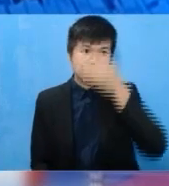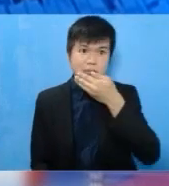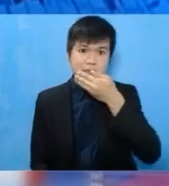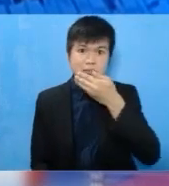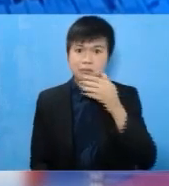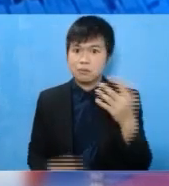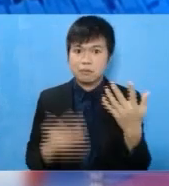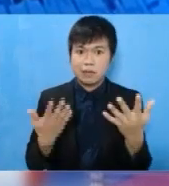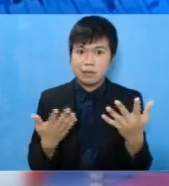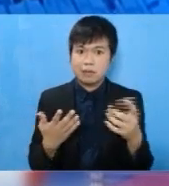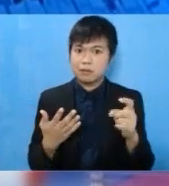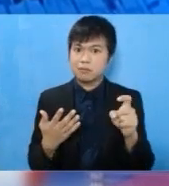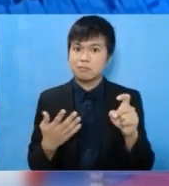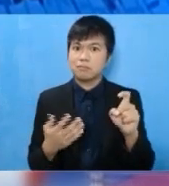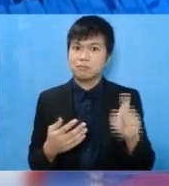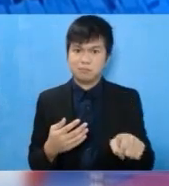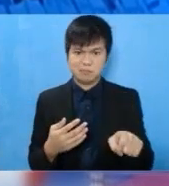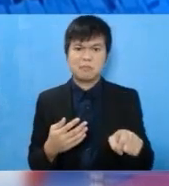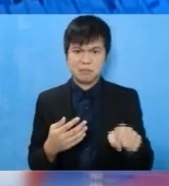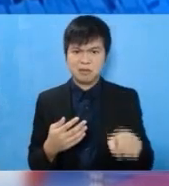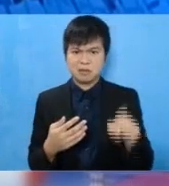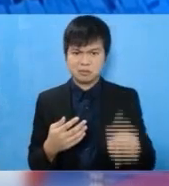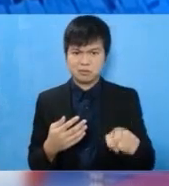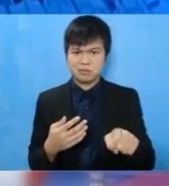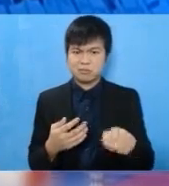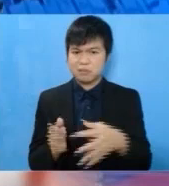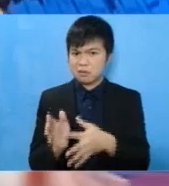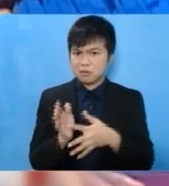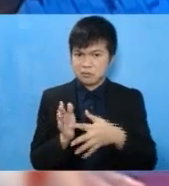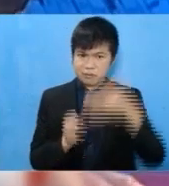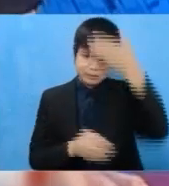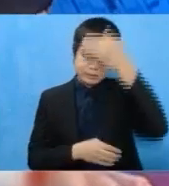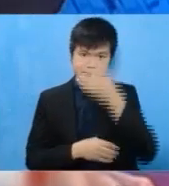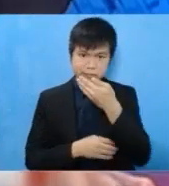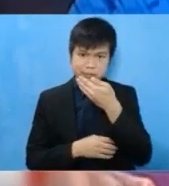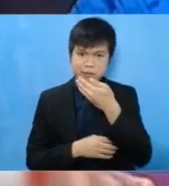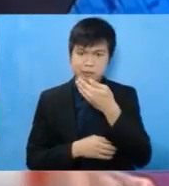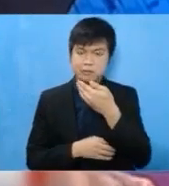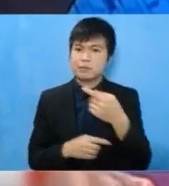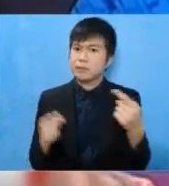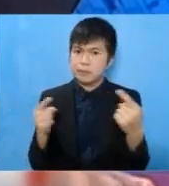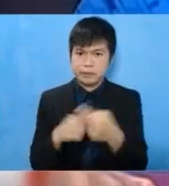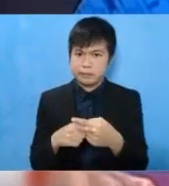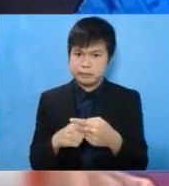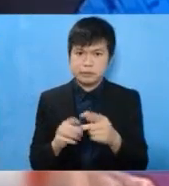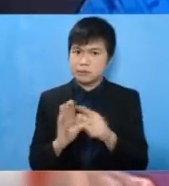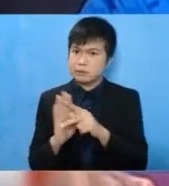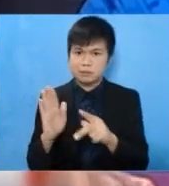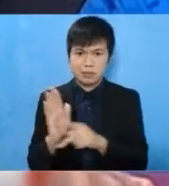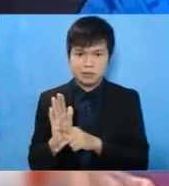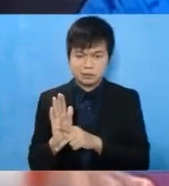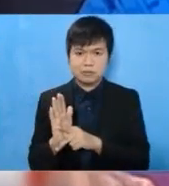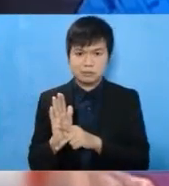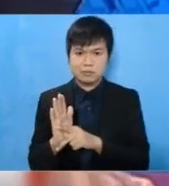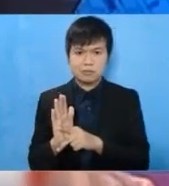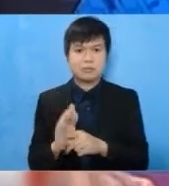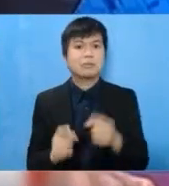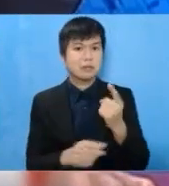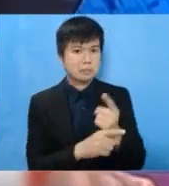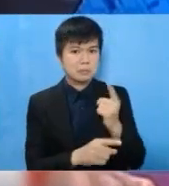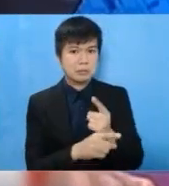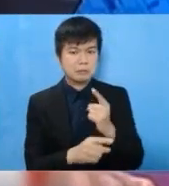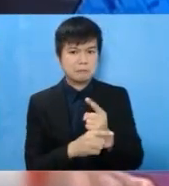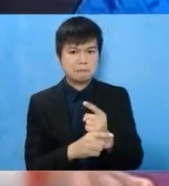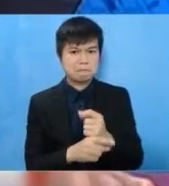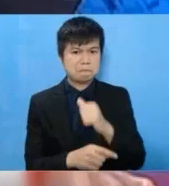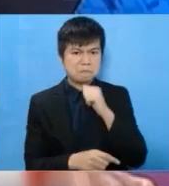hindi naka-face shield din po siya. Yun ang tingin. Yun po. Dapat naka-face shield siya. Tama. Kasi hindi po naka-face shield mga yun eh. Opo.